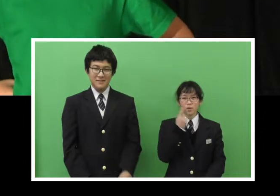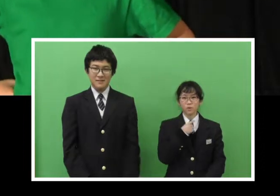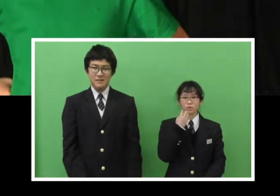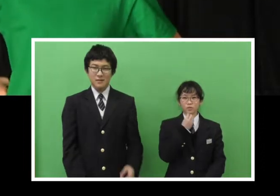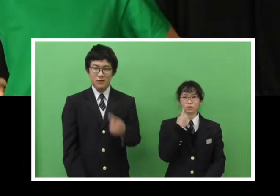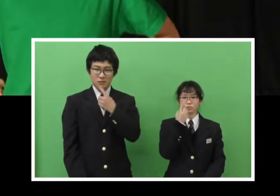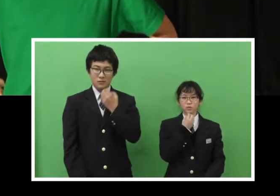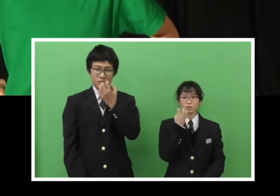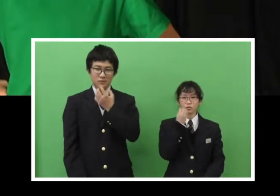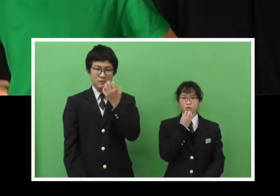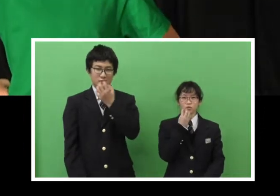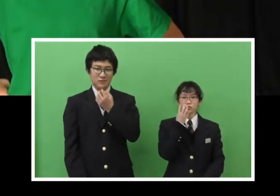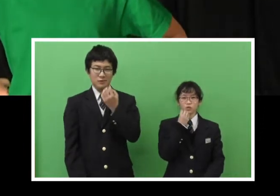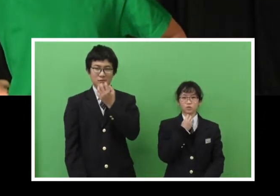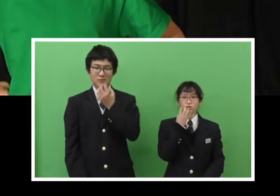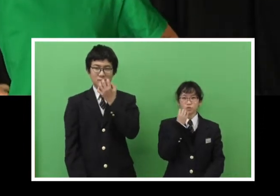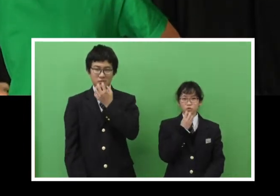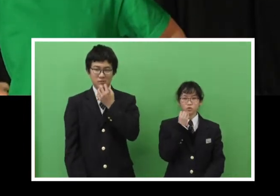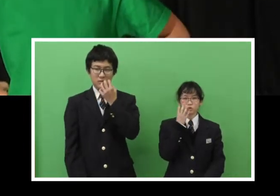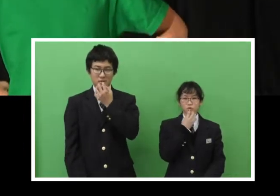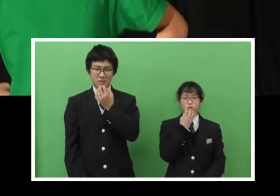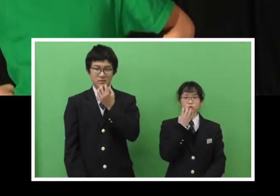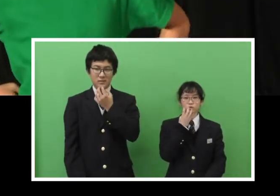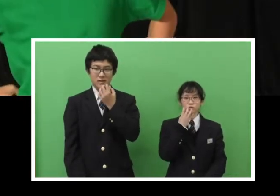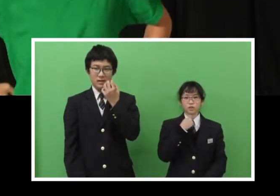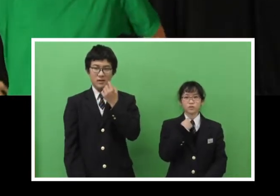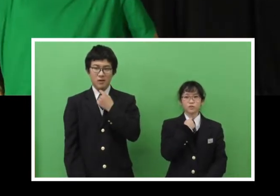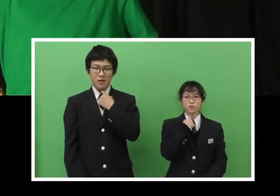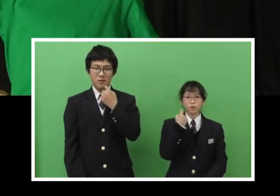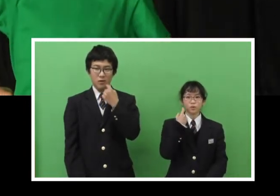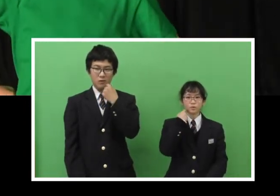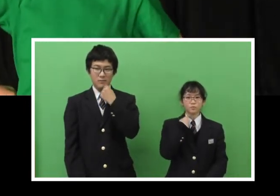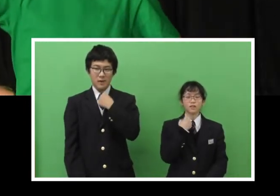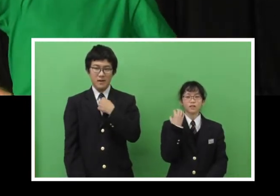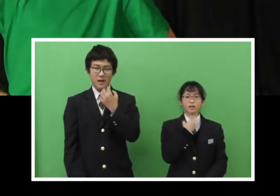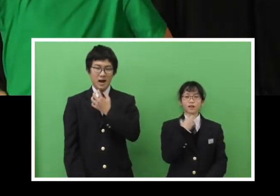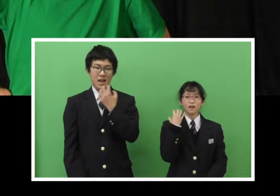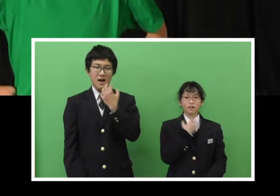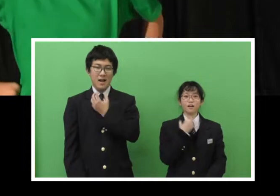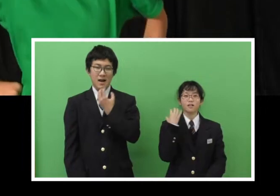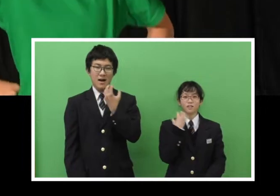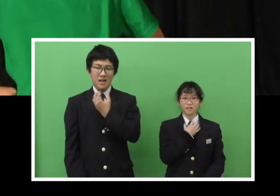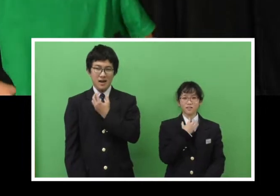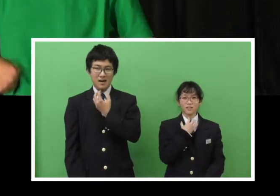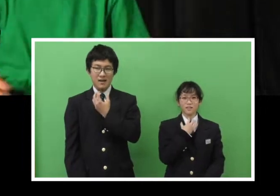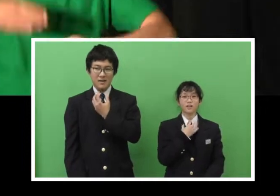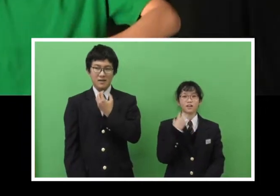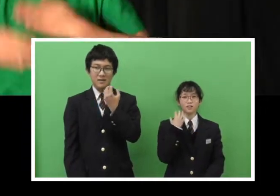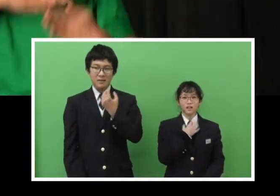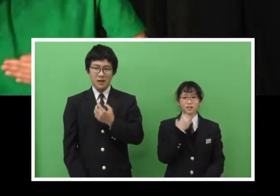口くちくちぶくぶくぶく、喉の奥までガラガラ。